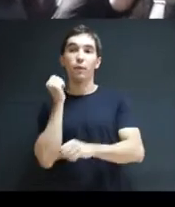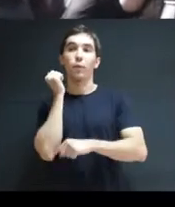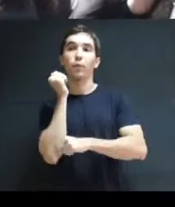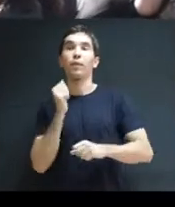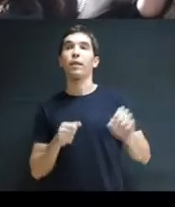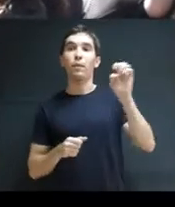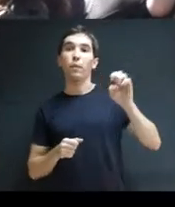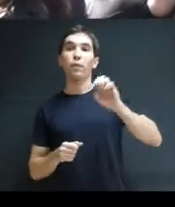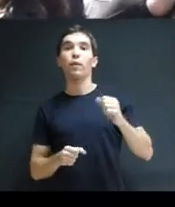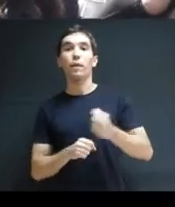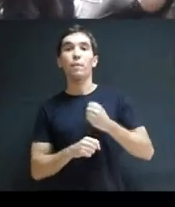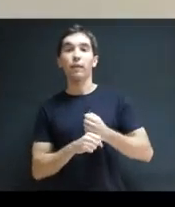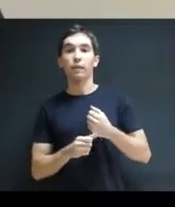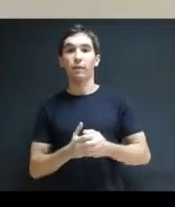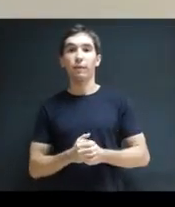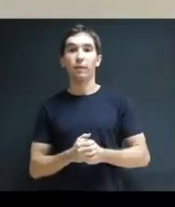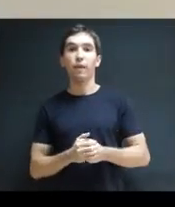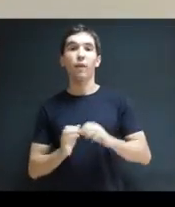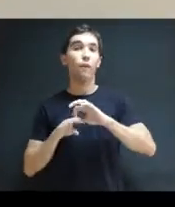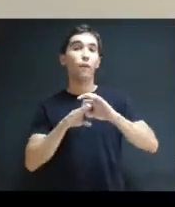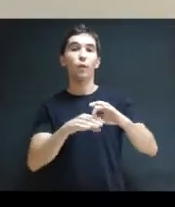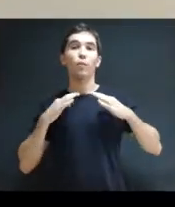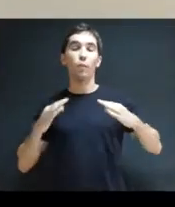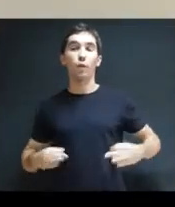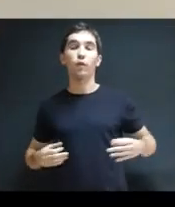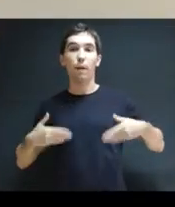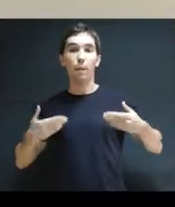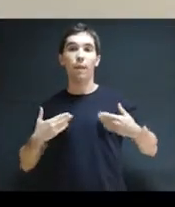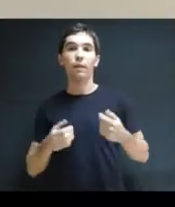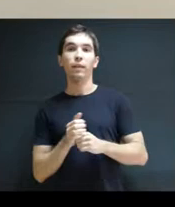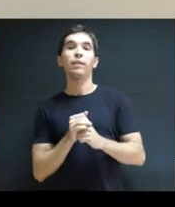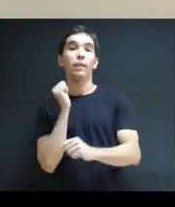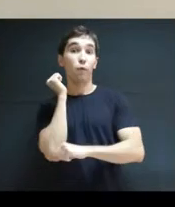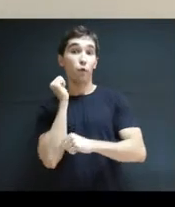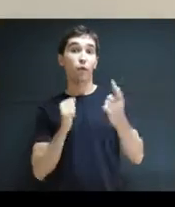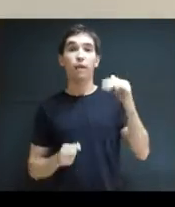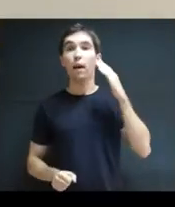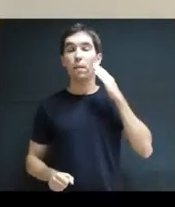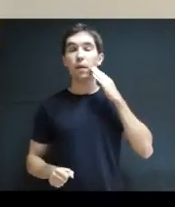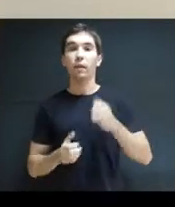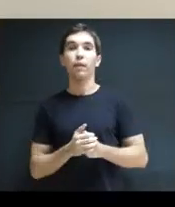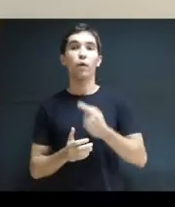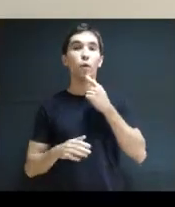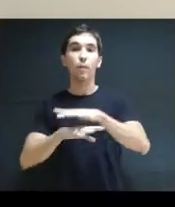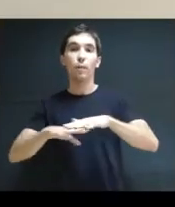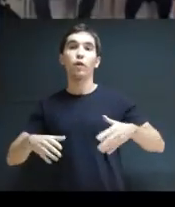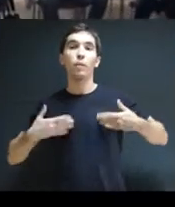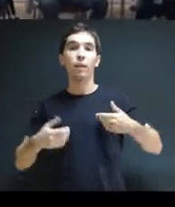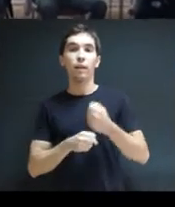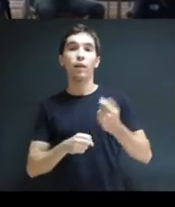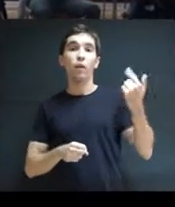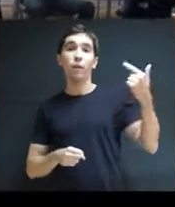Practice. Kolegij je vodio profesor studija o mladima za mlade Ross Rahold Taylor sa sveučilišta u Minnesota, s kojim mreža mladih surađuje